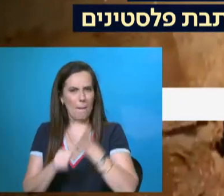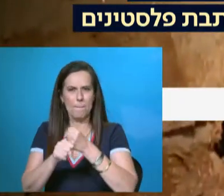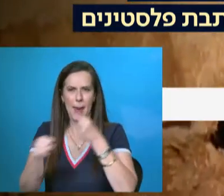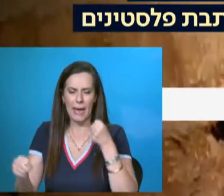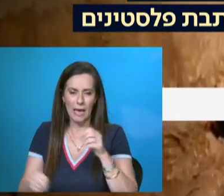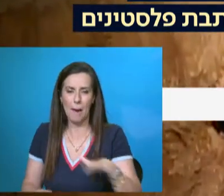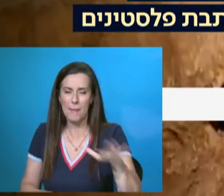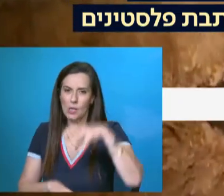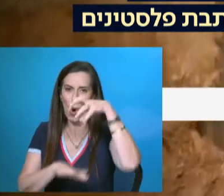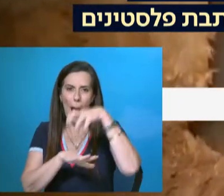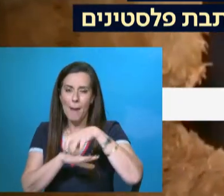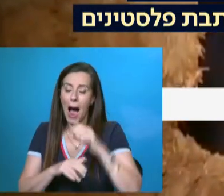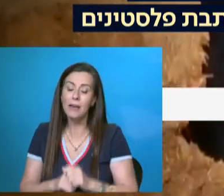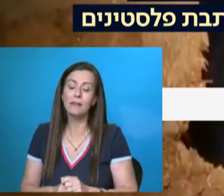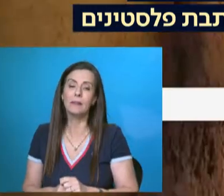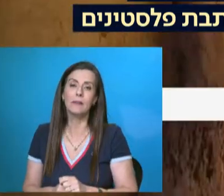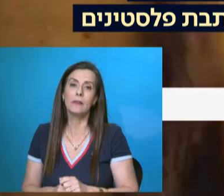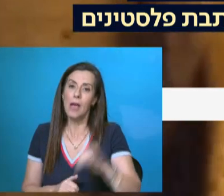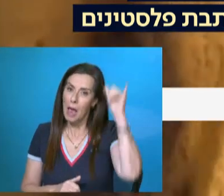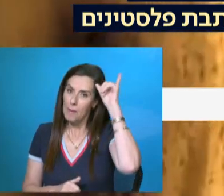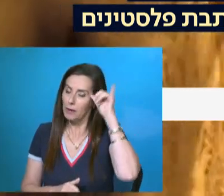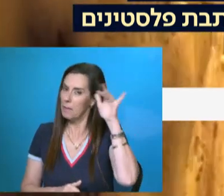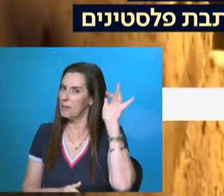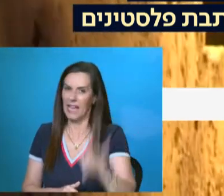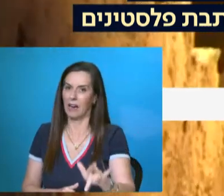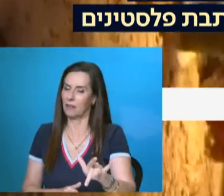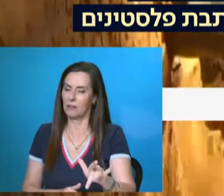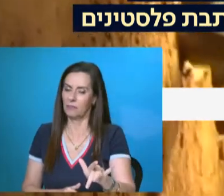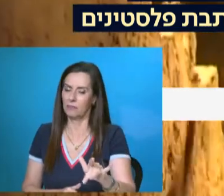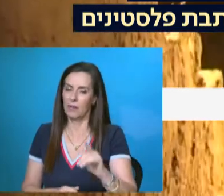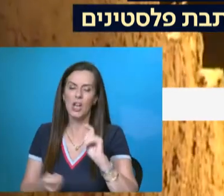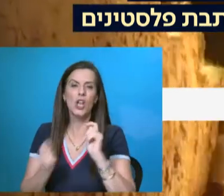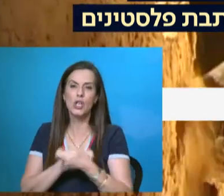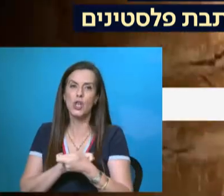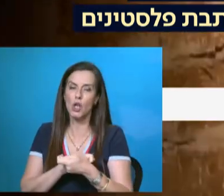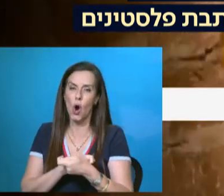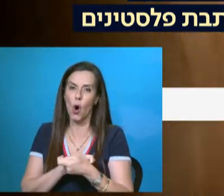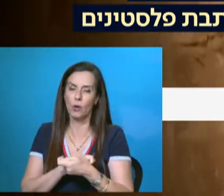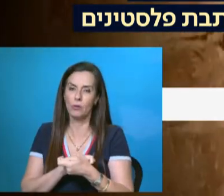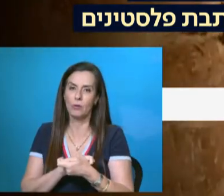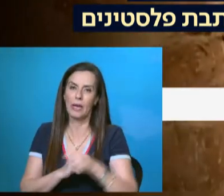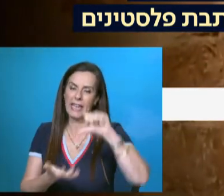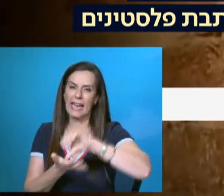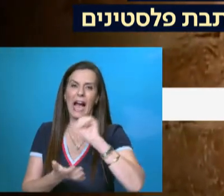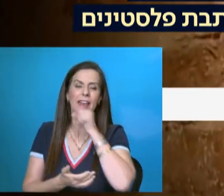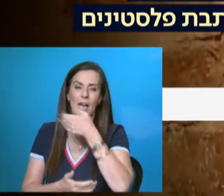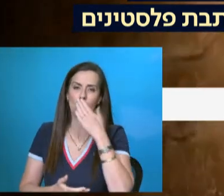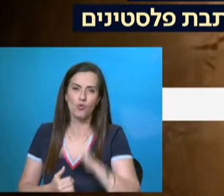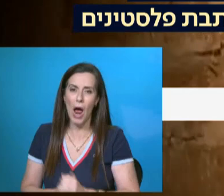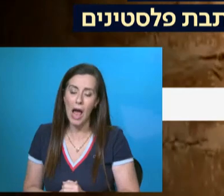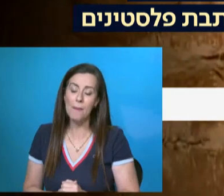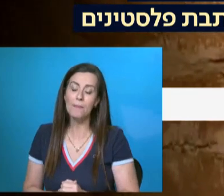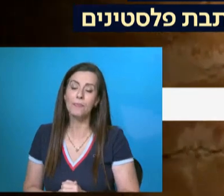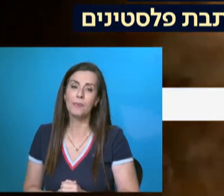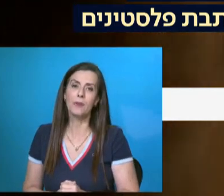הבית. ובירדן מתנגדים לכל ניסיון כזה לשנות את הזהות של עיר העתיקה בירושלים. ונזכיר